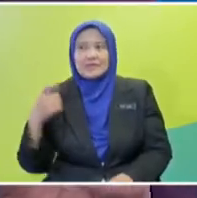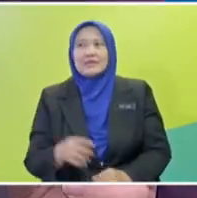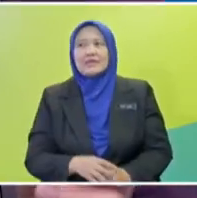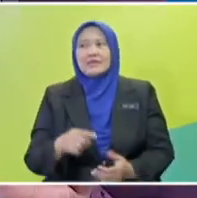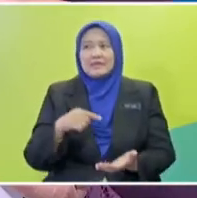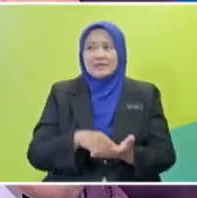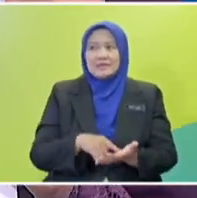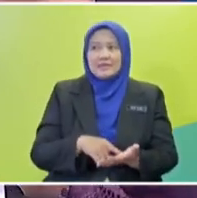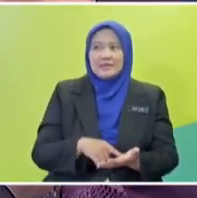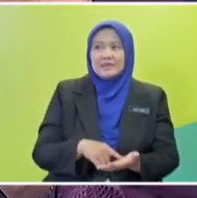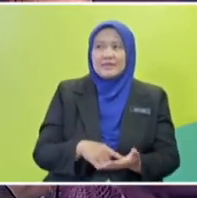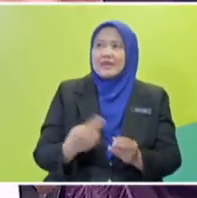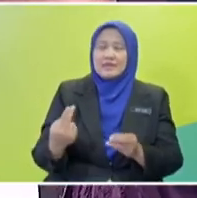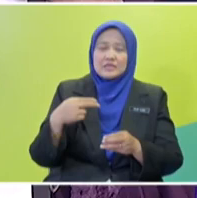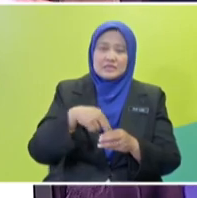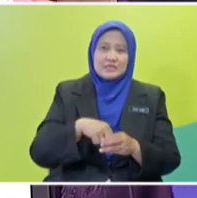betul-betul